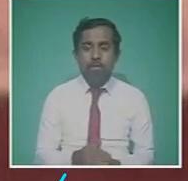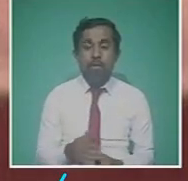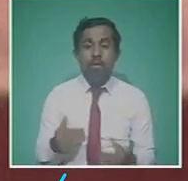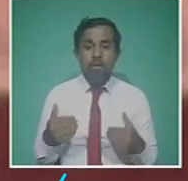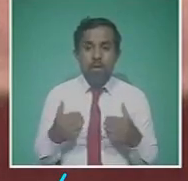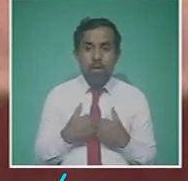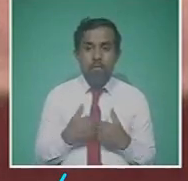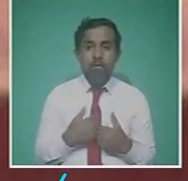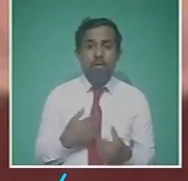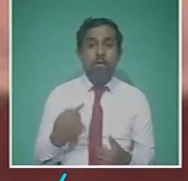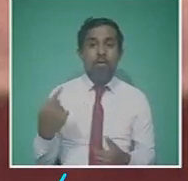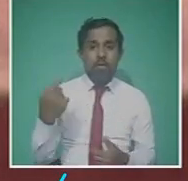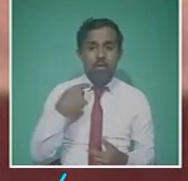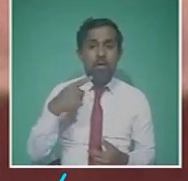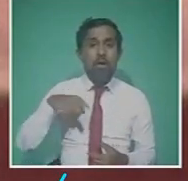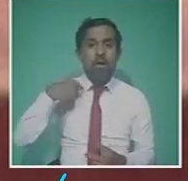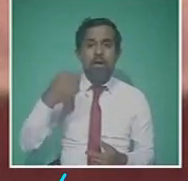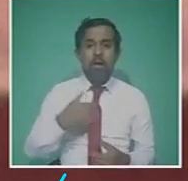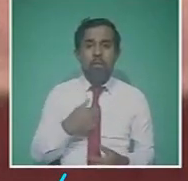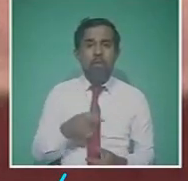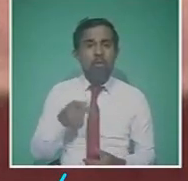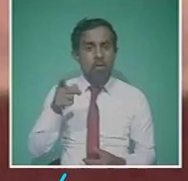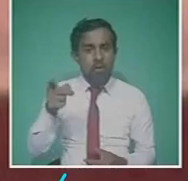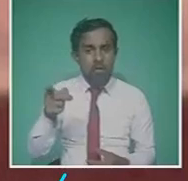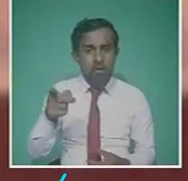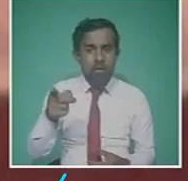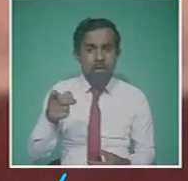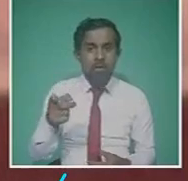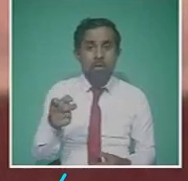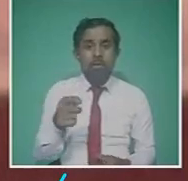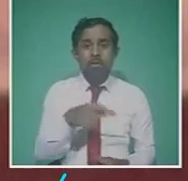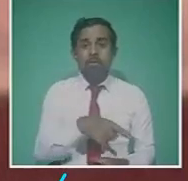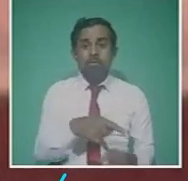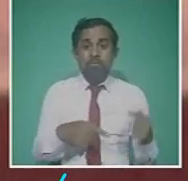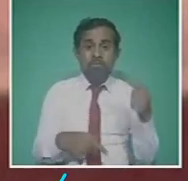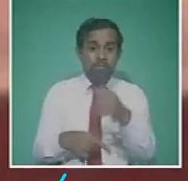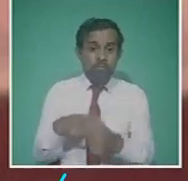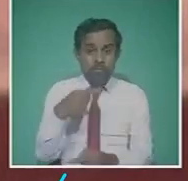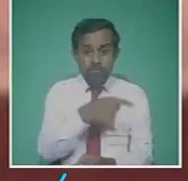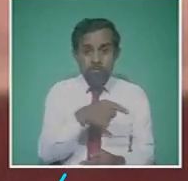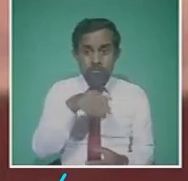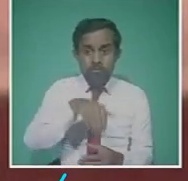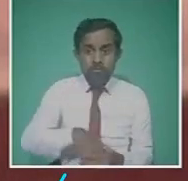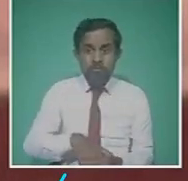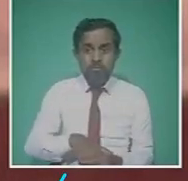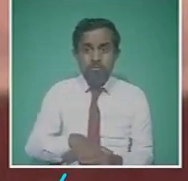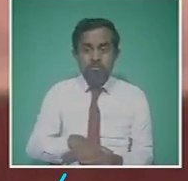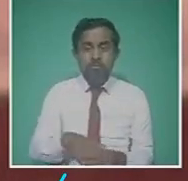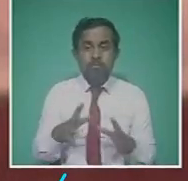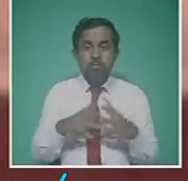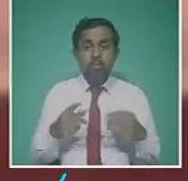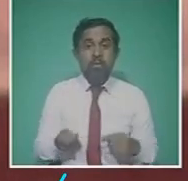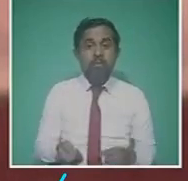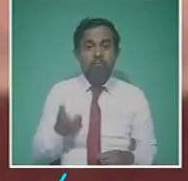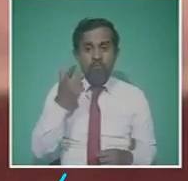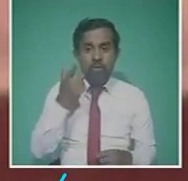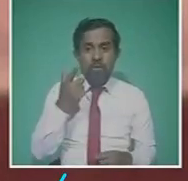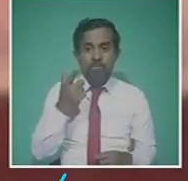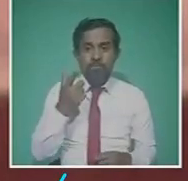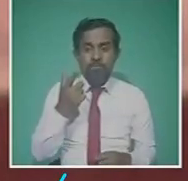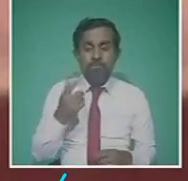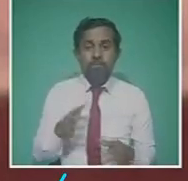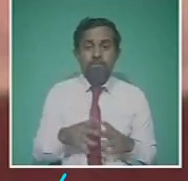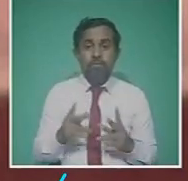api tanggil ledik kerai, heta api agil ledik kerai, me depet terenggil ledik kiri matulah, me udamane wedivene kat,